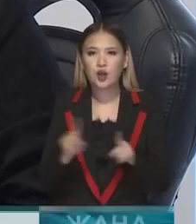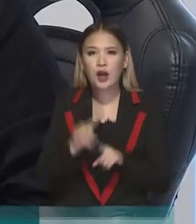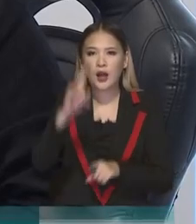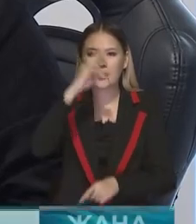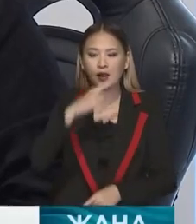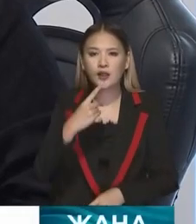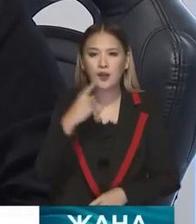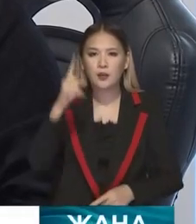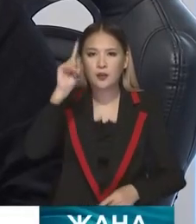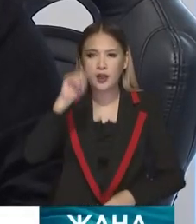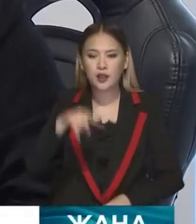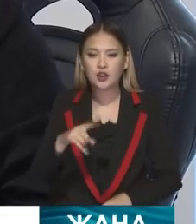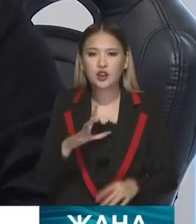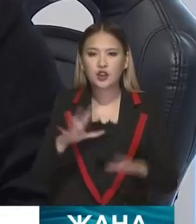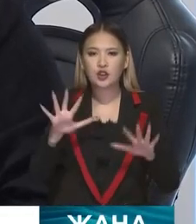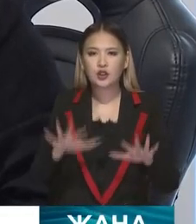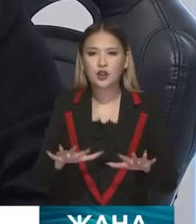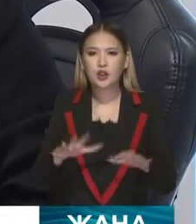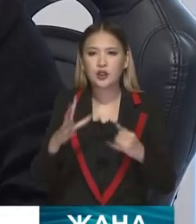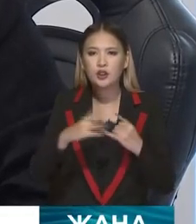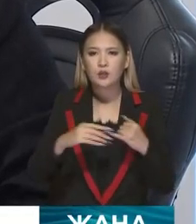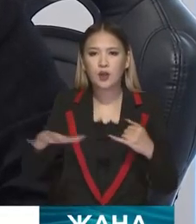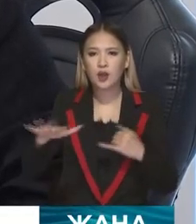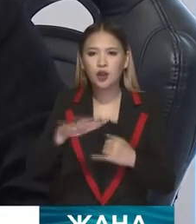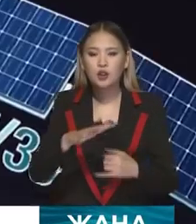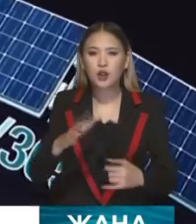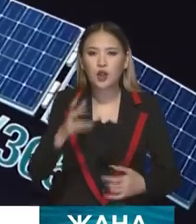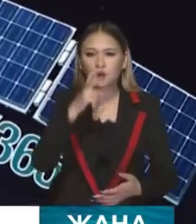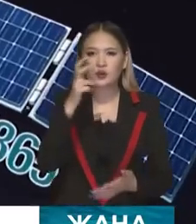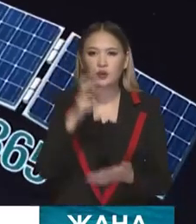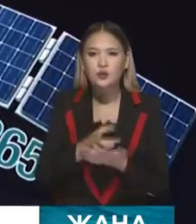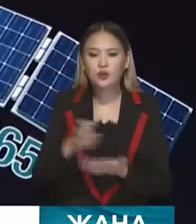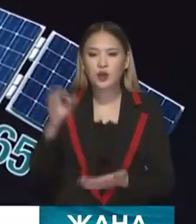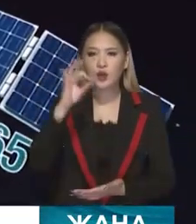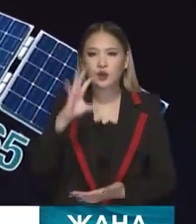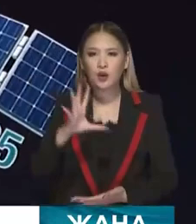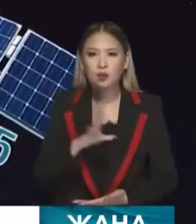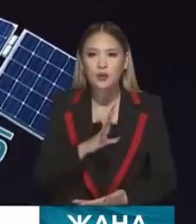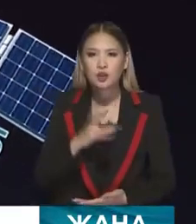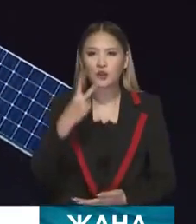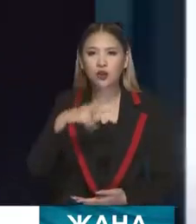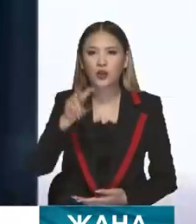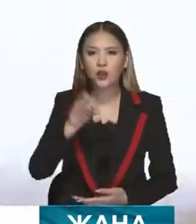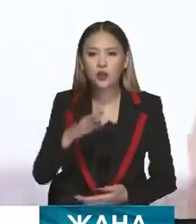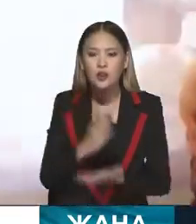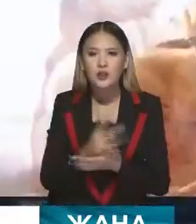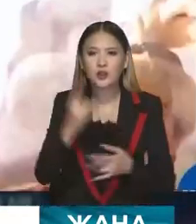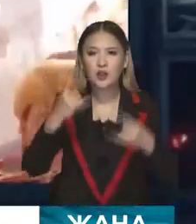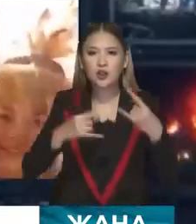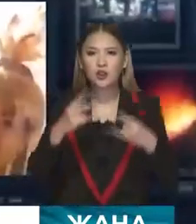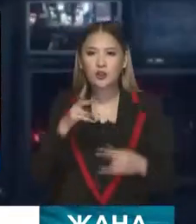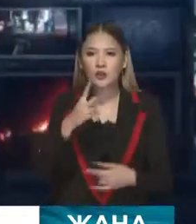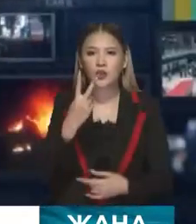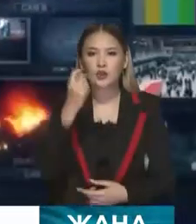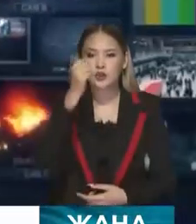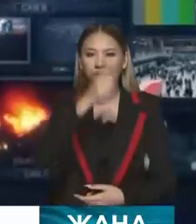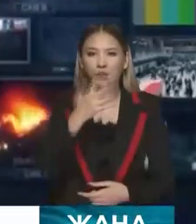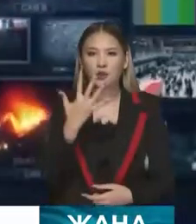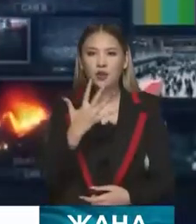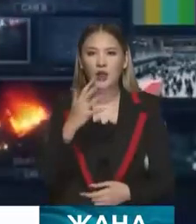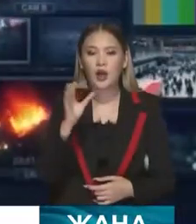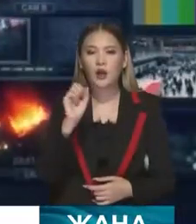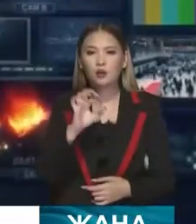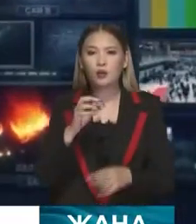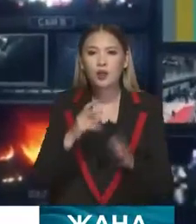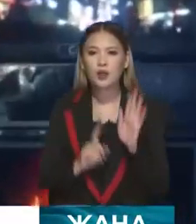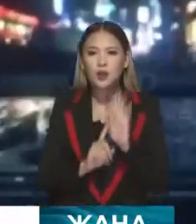біліп, қазақ жеріне деген сағынышын осы жоба арқылы жеткізбек. 20 жылдық тарих бар телеарна 2002 жылы 25 қазанда